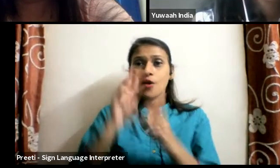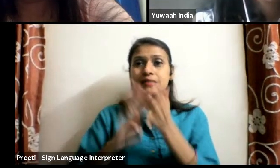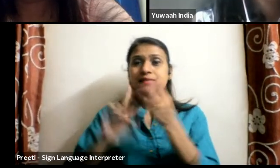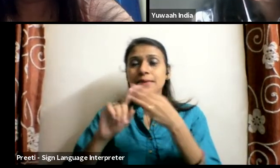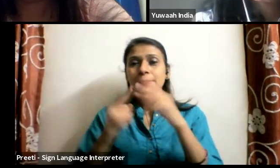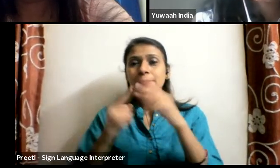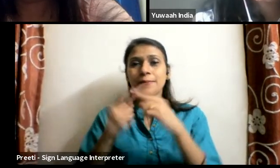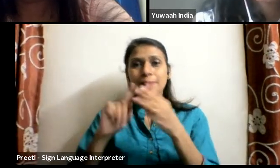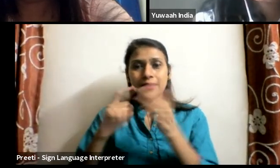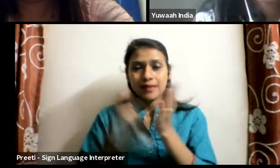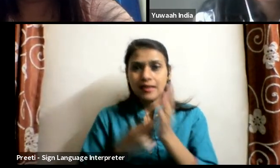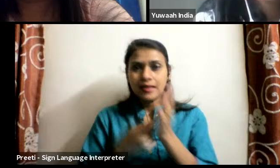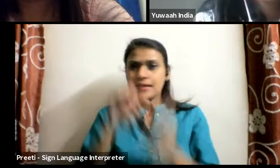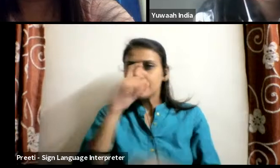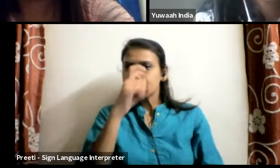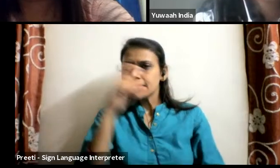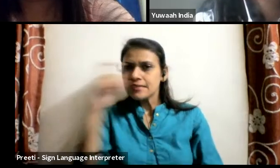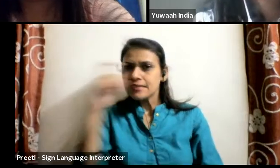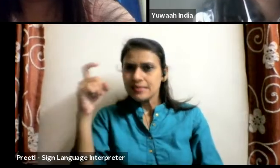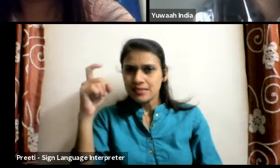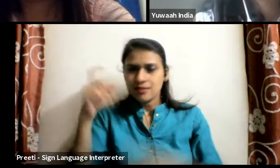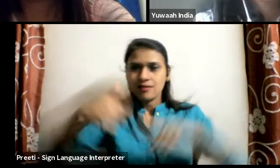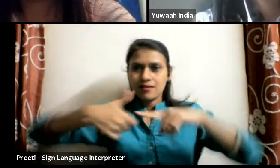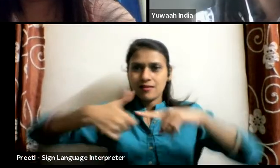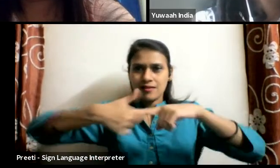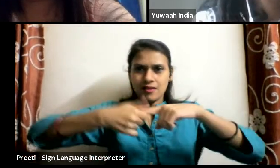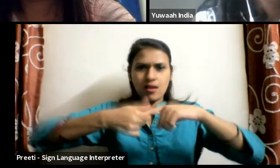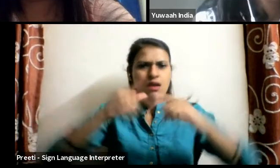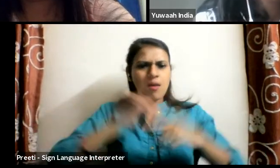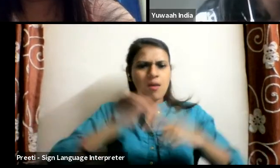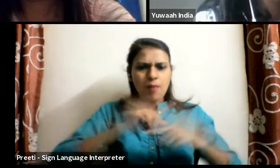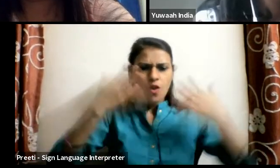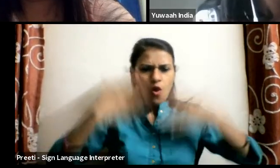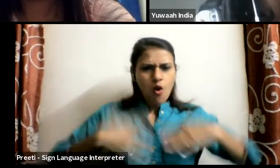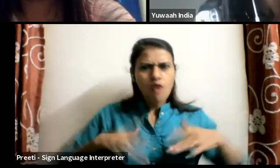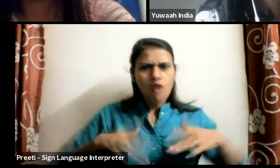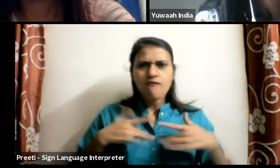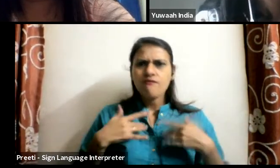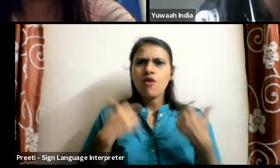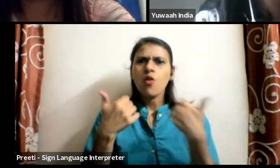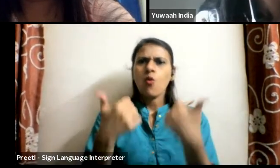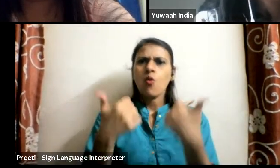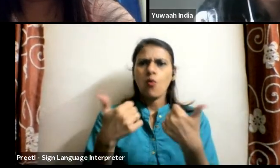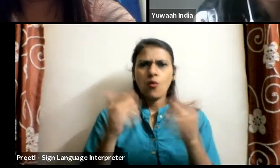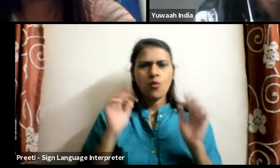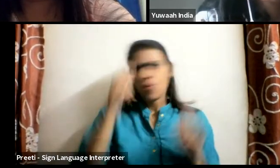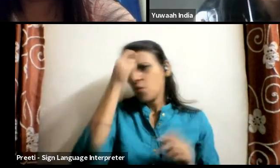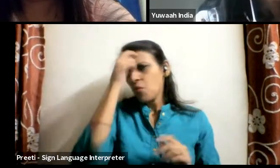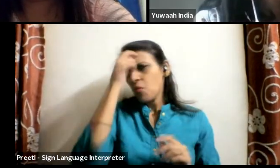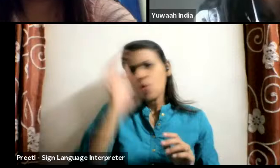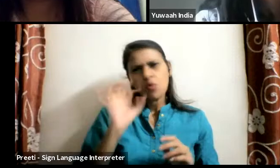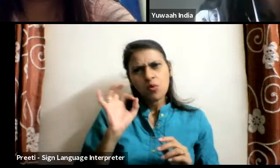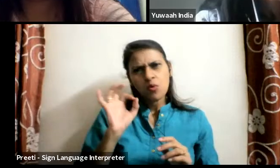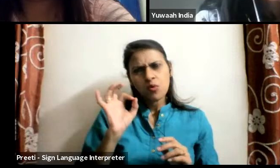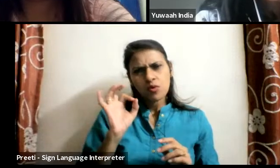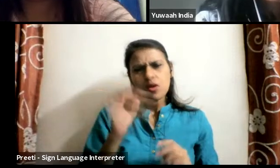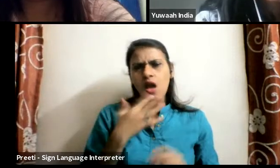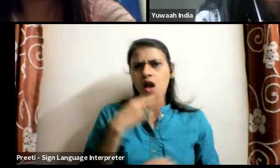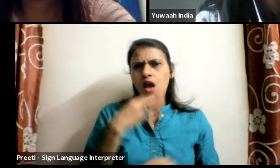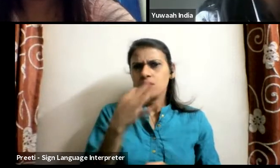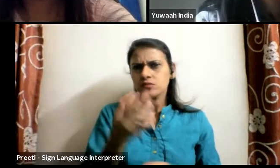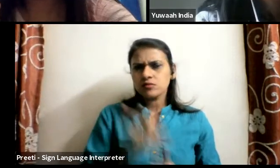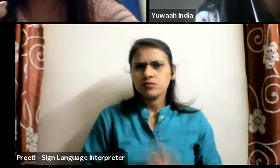के आसपास है, पर हमारे बॉडी के अंदर कोई परेशानी नहीं है। ये कोई परेशानी की बात है क्या?